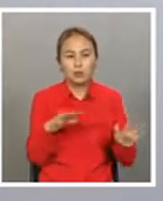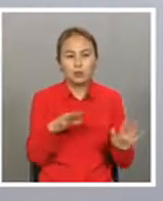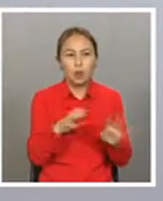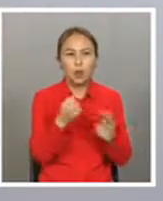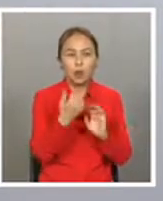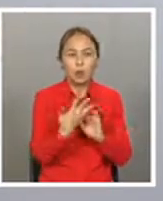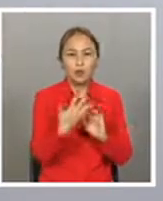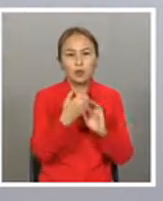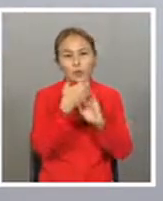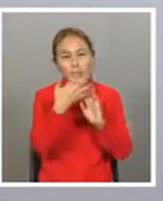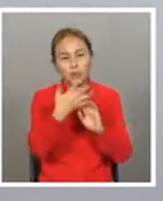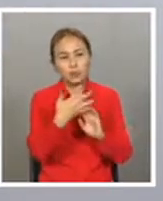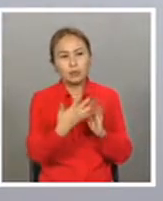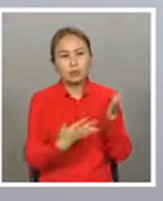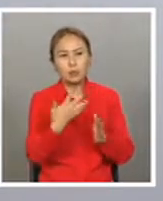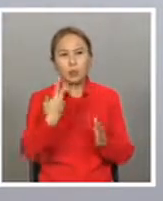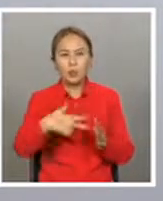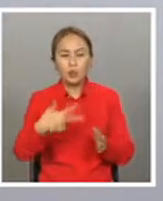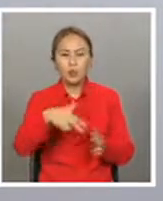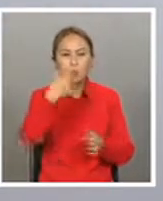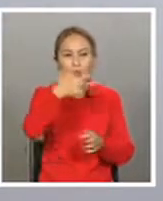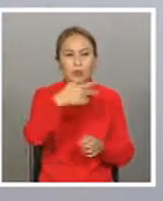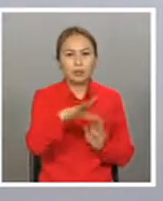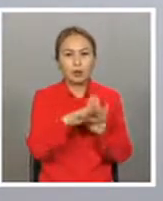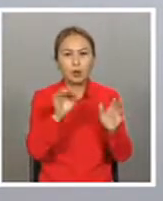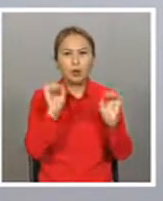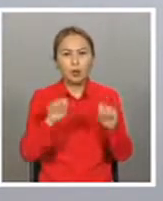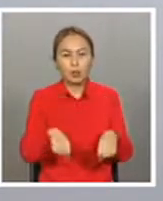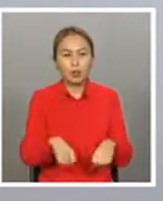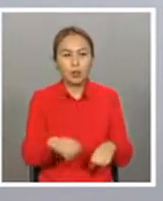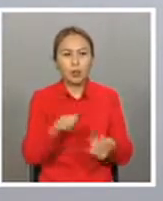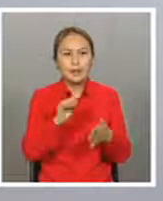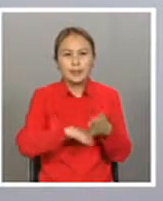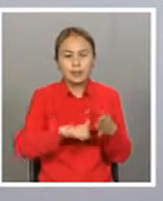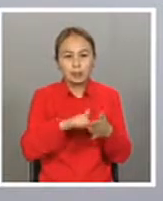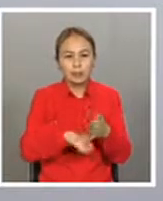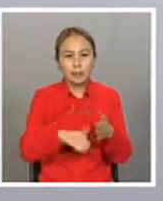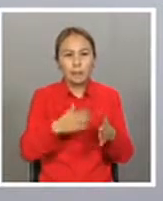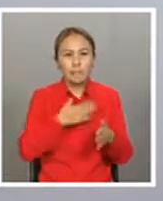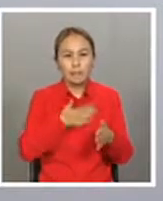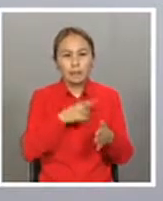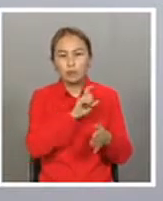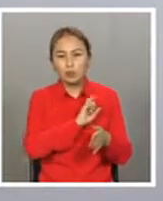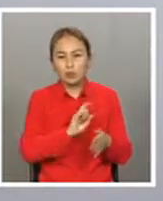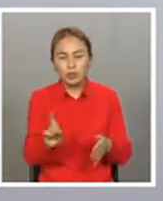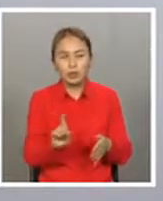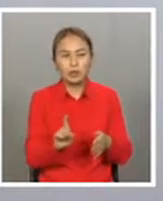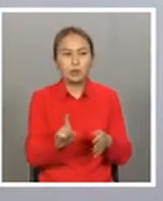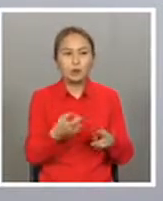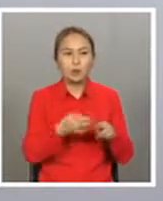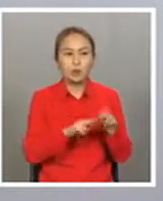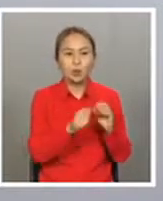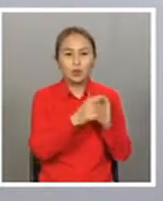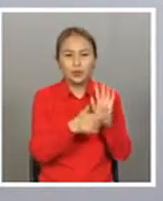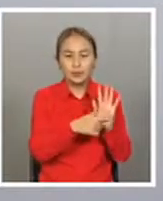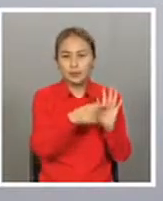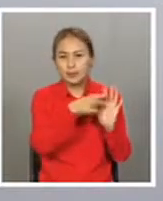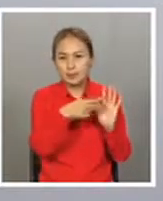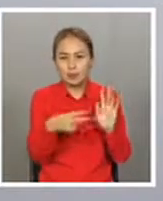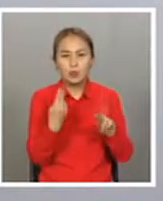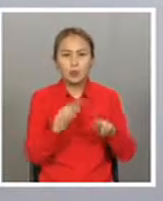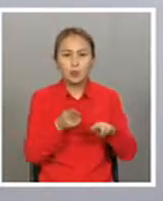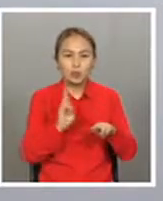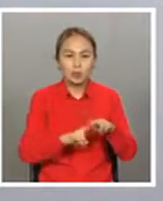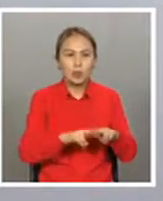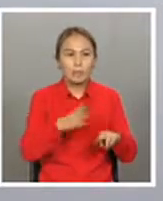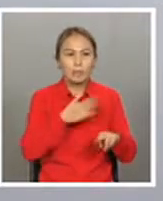15-ден 15, 30-дан 30 деген сияқты таңдауға болады. Себебі менің бөлшегімнің бөлімі 17-ге тең. Сондықтан